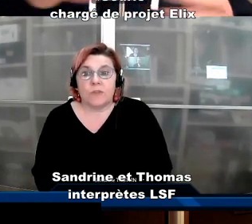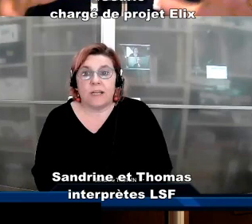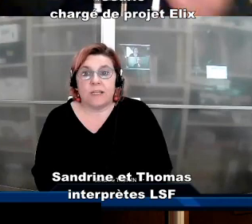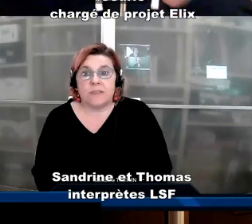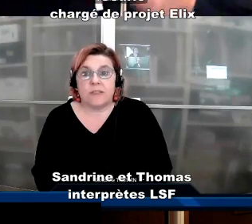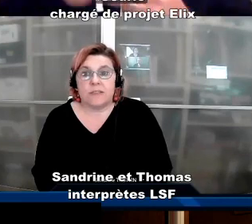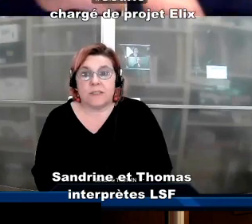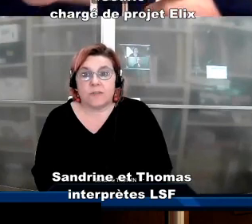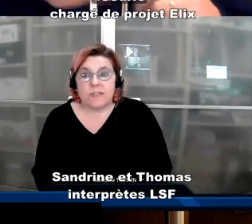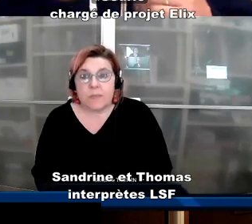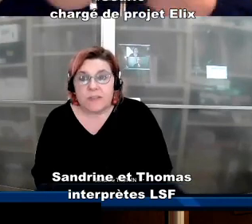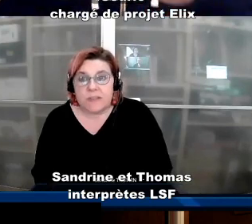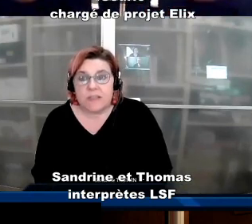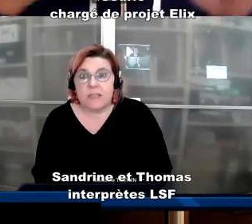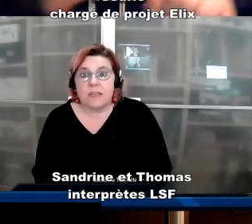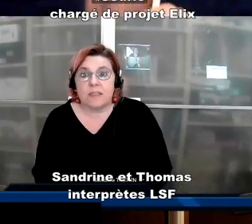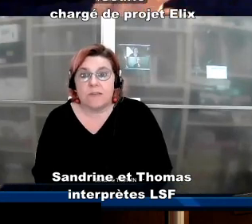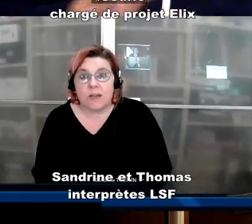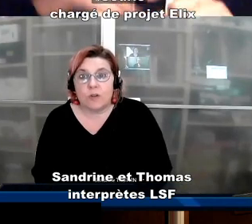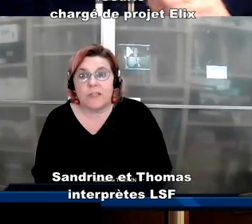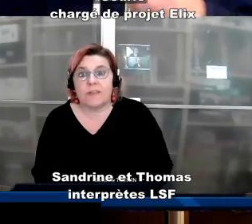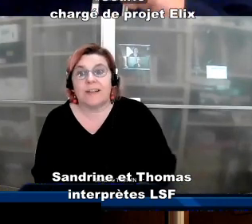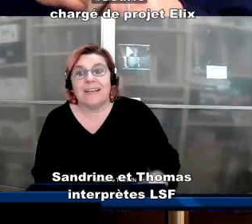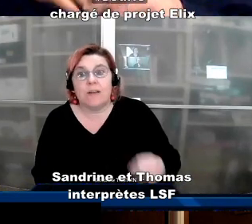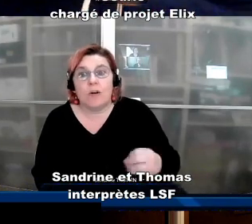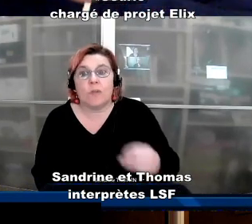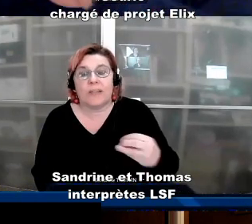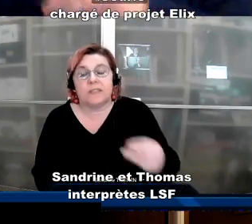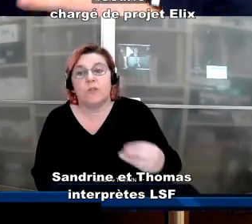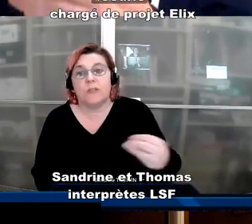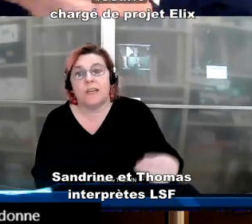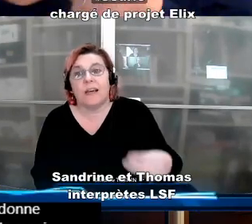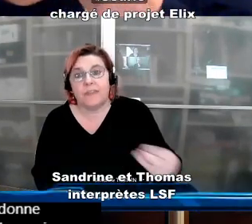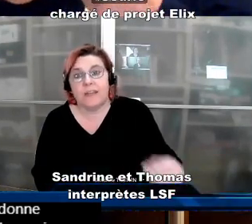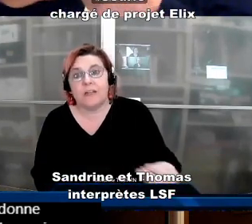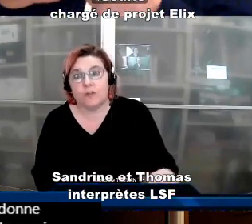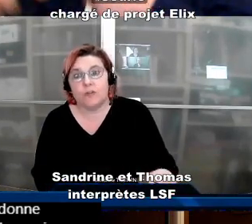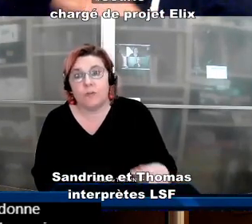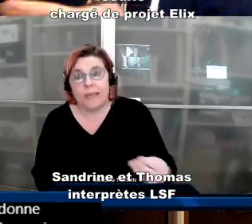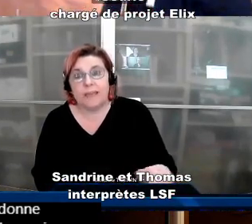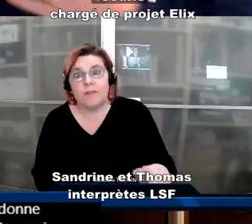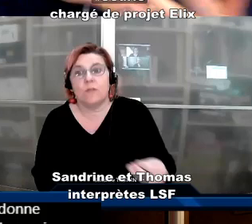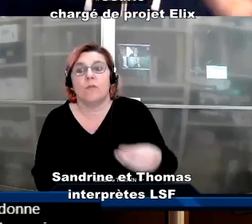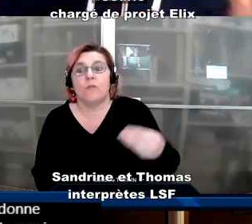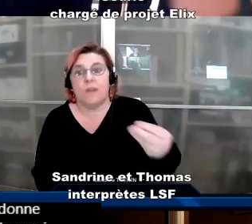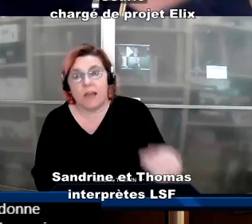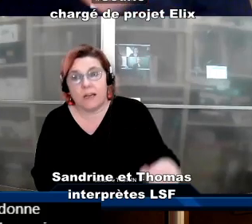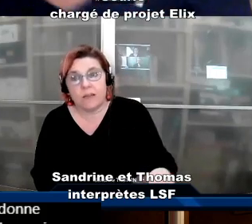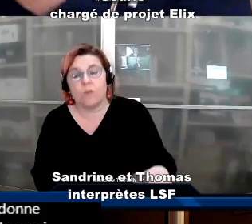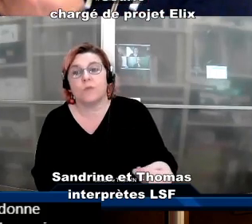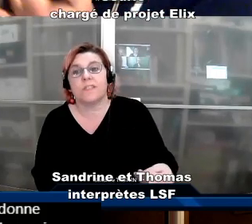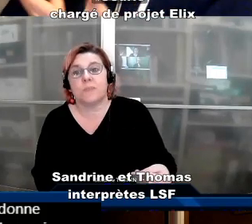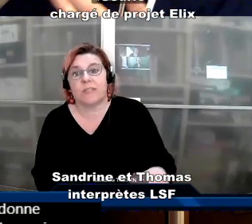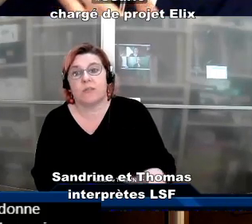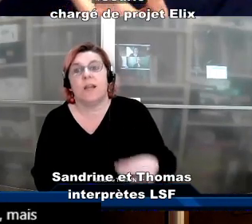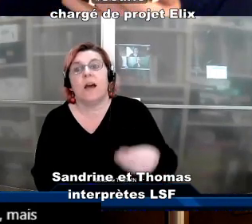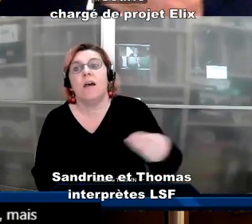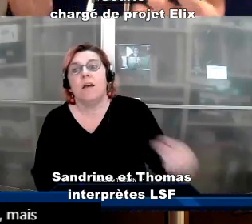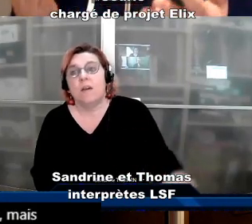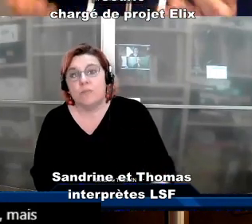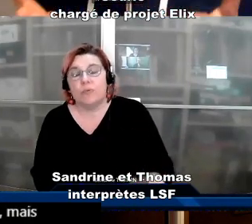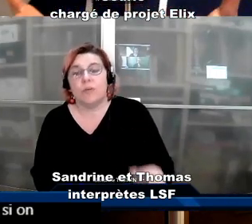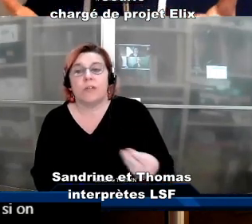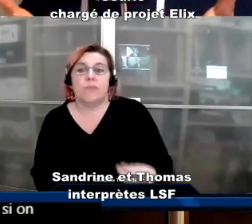un professionnel qui exerce dans un métier et qui va connaître les langues particulières à tel domaine, on va aller rencontrer cette